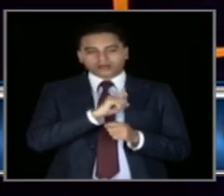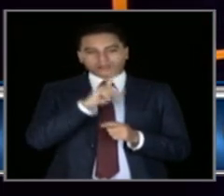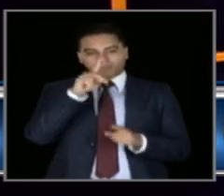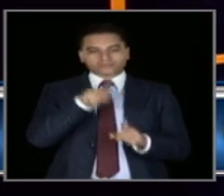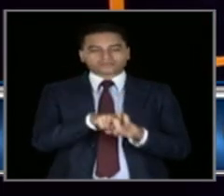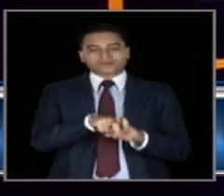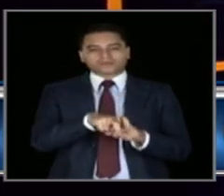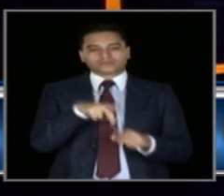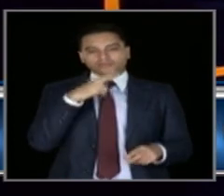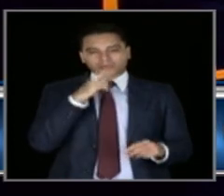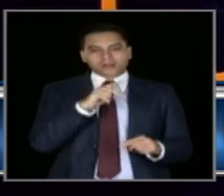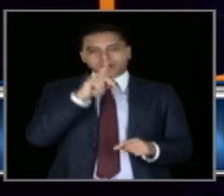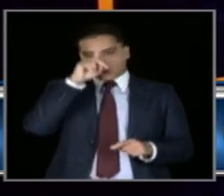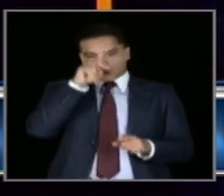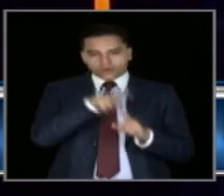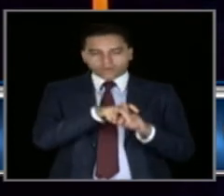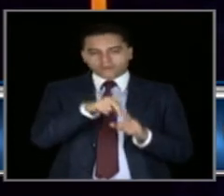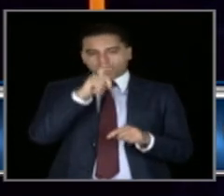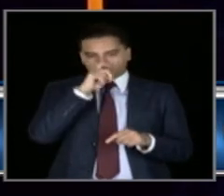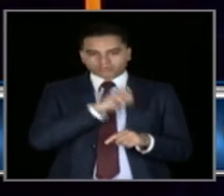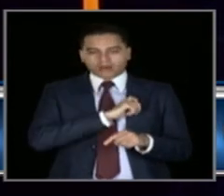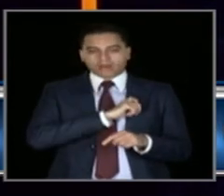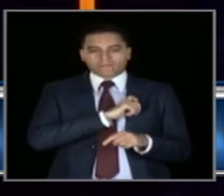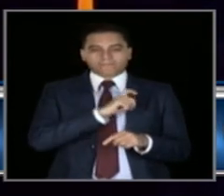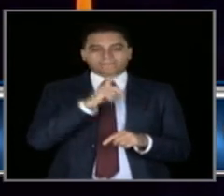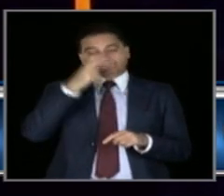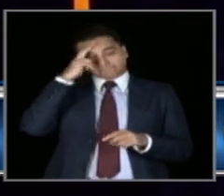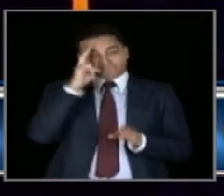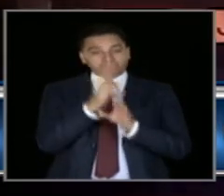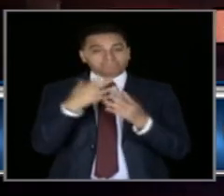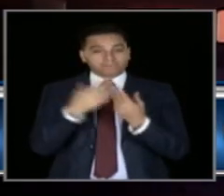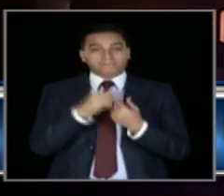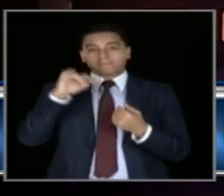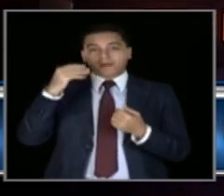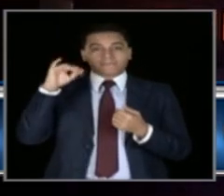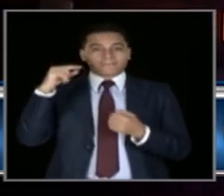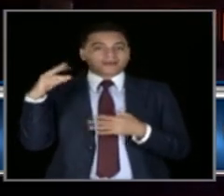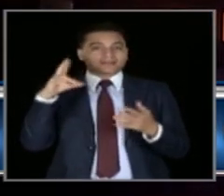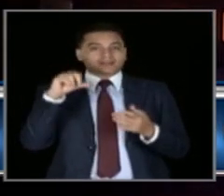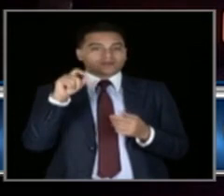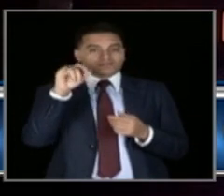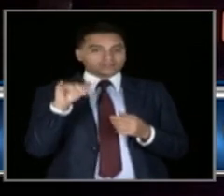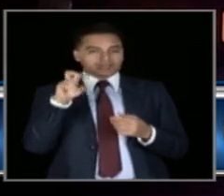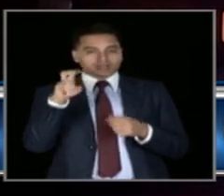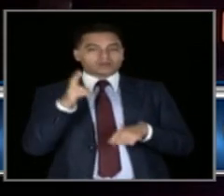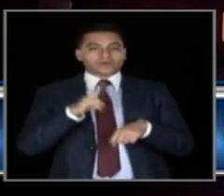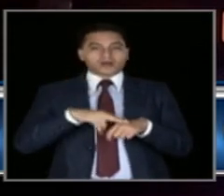حمامة، محسن سرحان، محمد توفيق، عبد الوارث عصر.